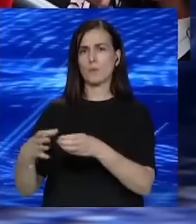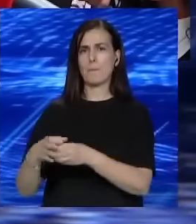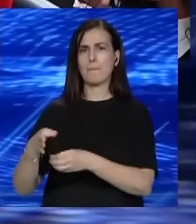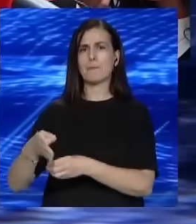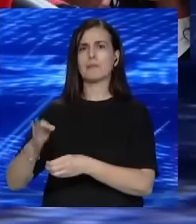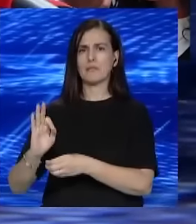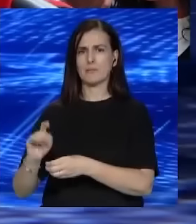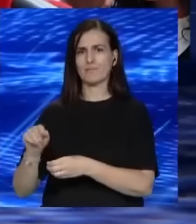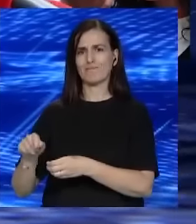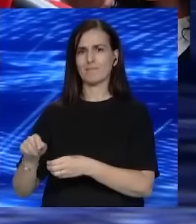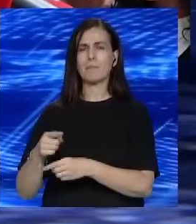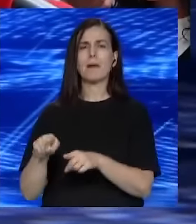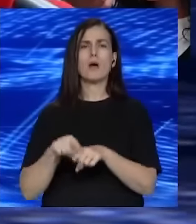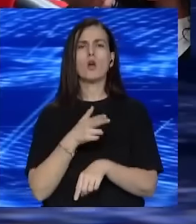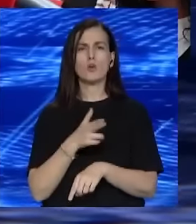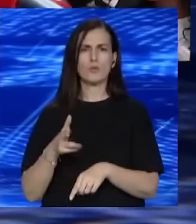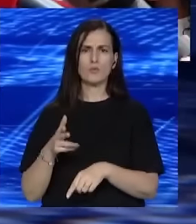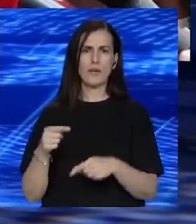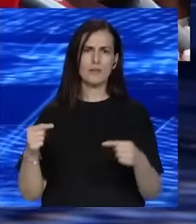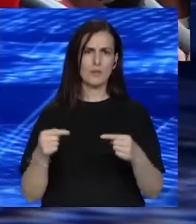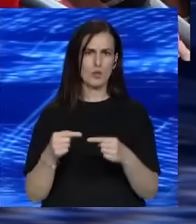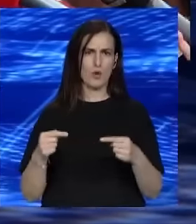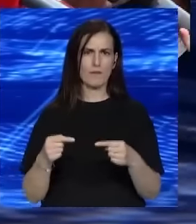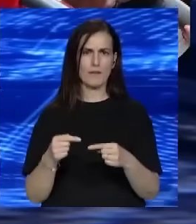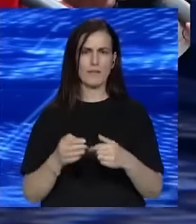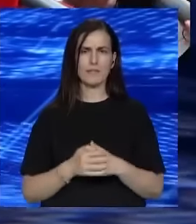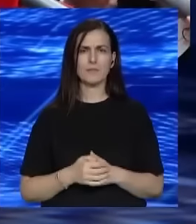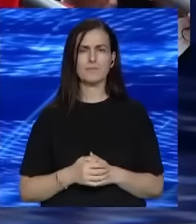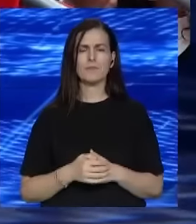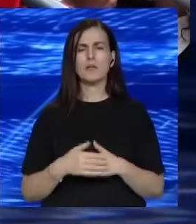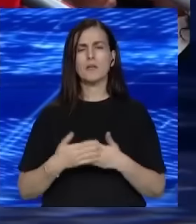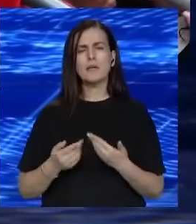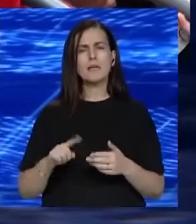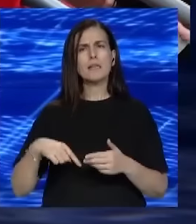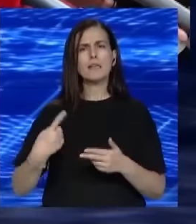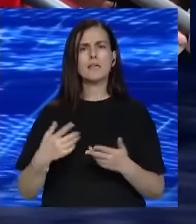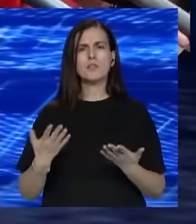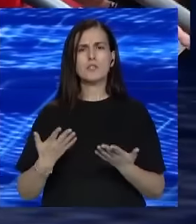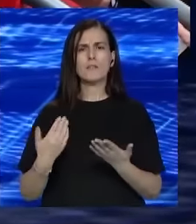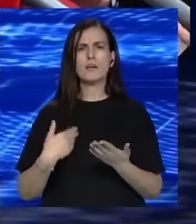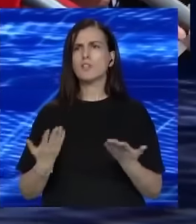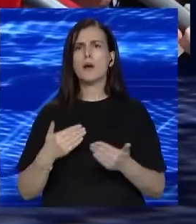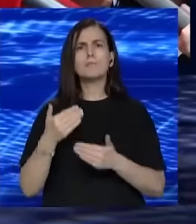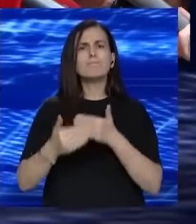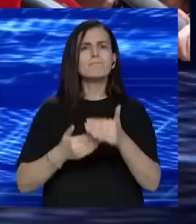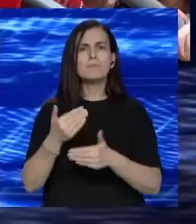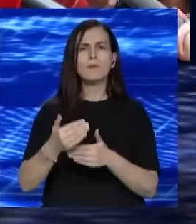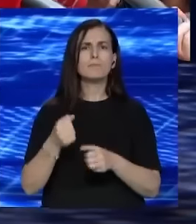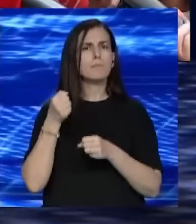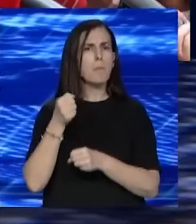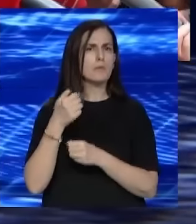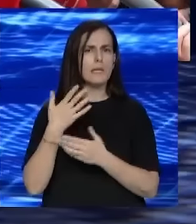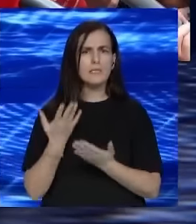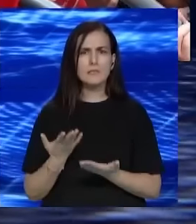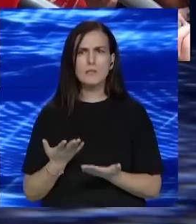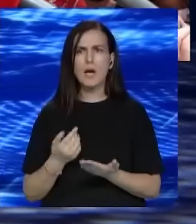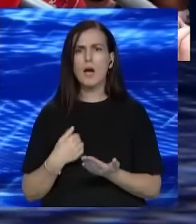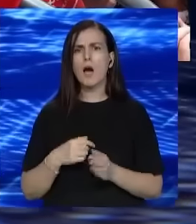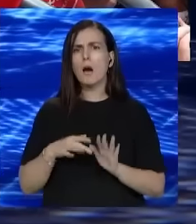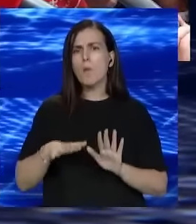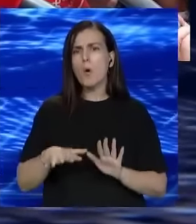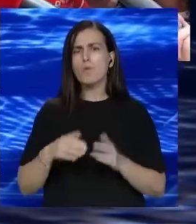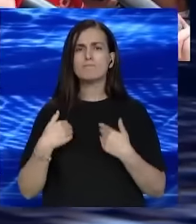ndërsi. Në mbledhjen e grupit janë diskutuar, janë hedhur disa qëndrime sa i përket përshkallëzimit të aksionit opozitar, pritet një